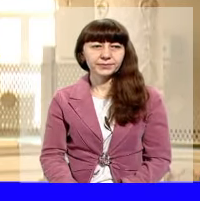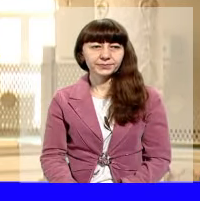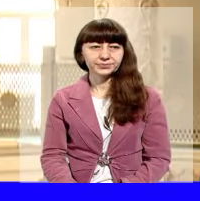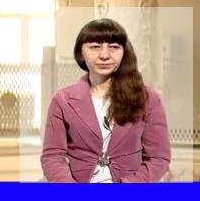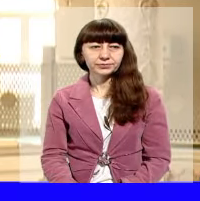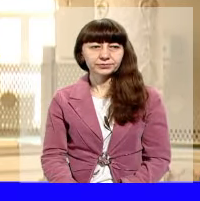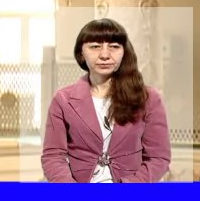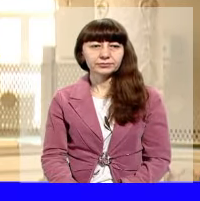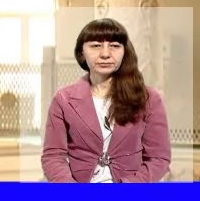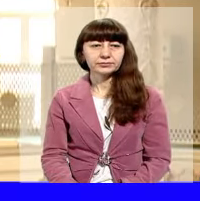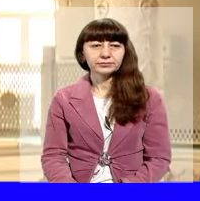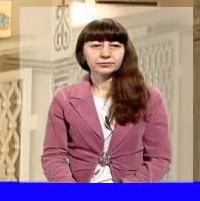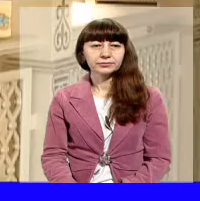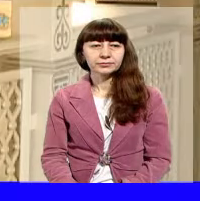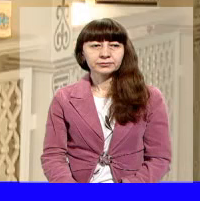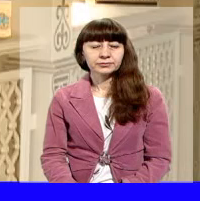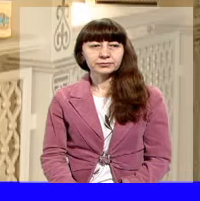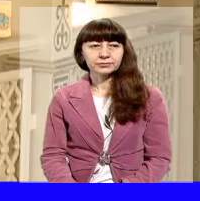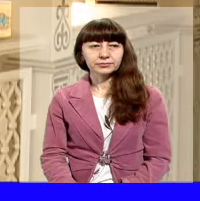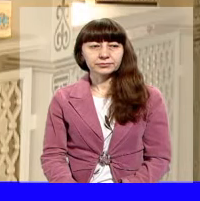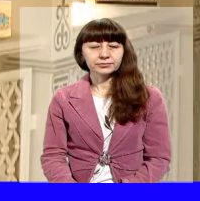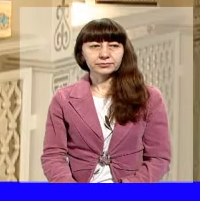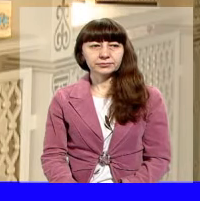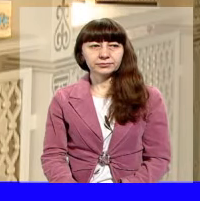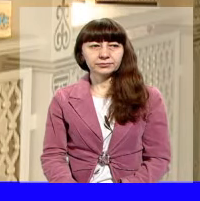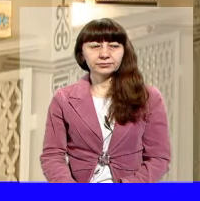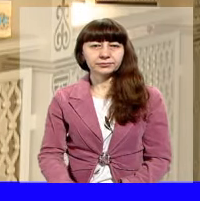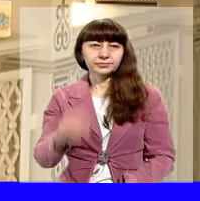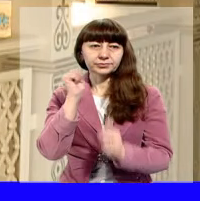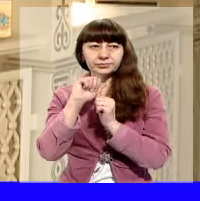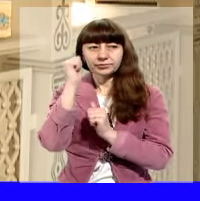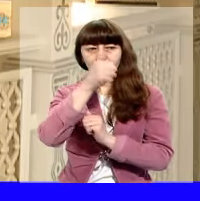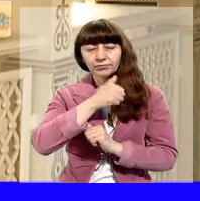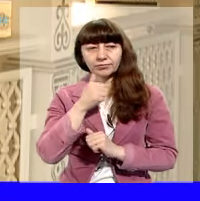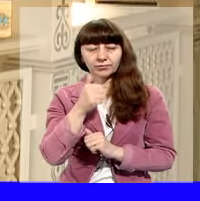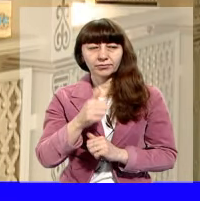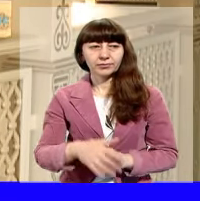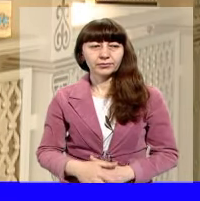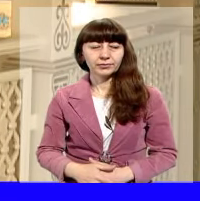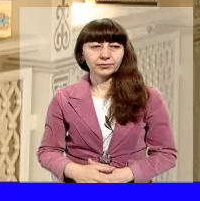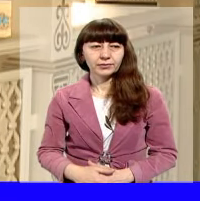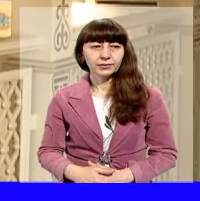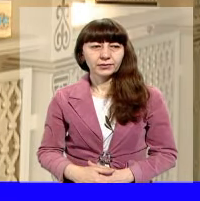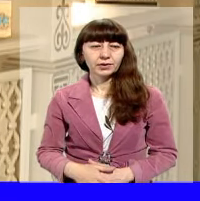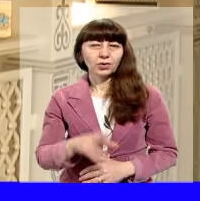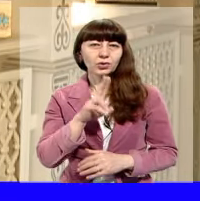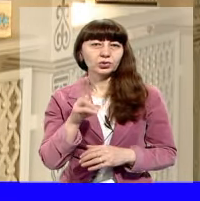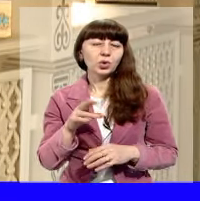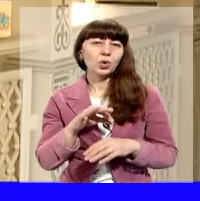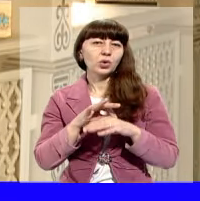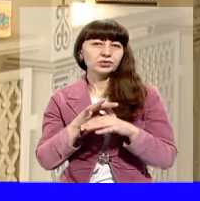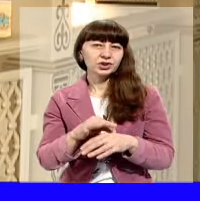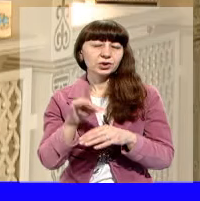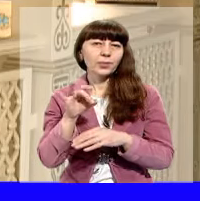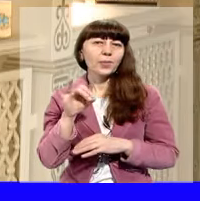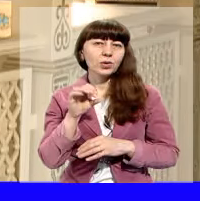аяғына толық түсіріп шығады. Жыл сайын ораза ұстаушылардың саны көбеюде, және тіпті тарауих намазына келушілердің саны